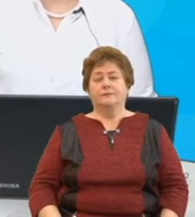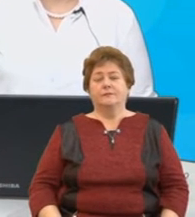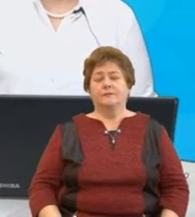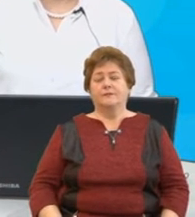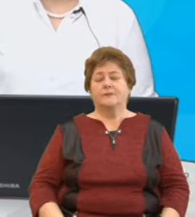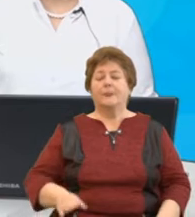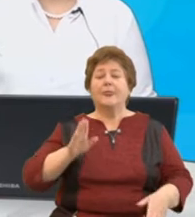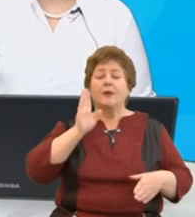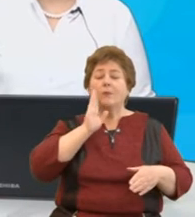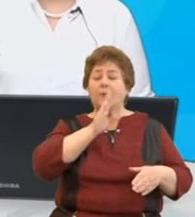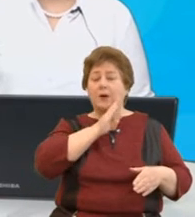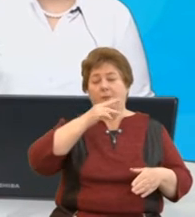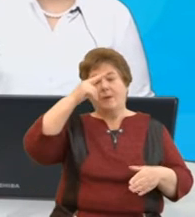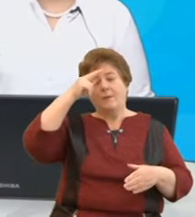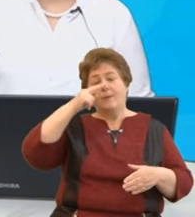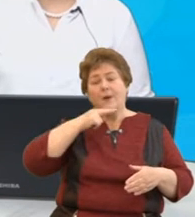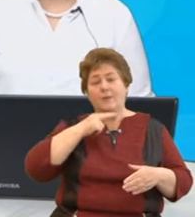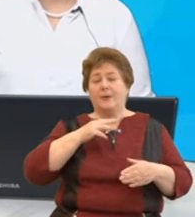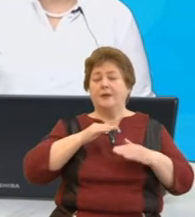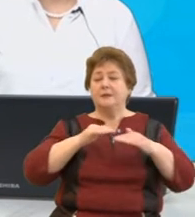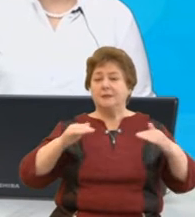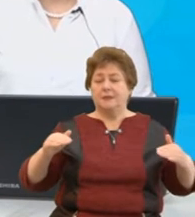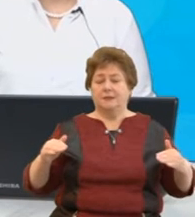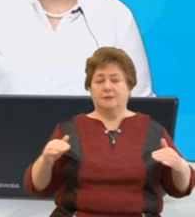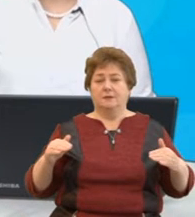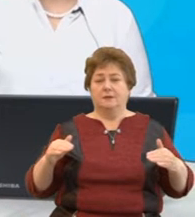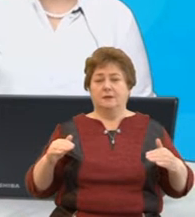мать отец и дети